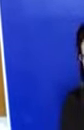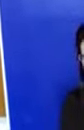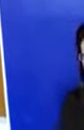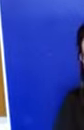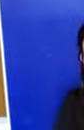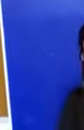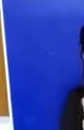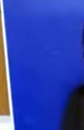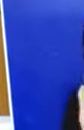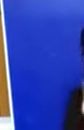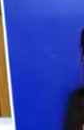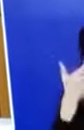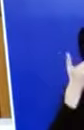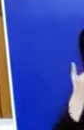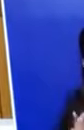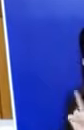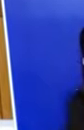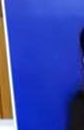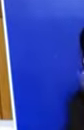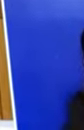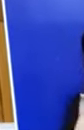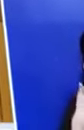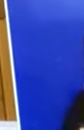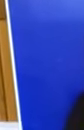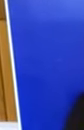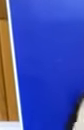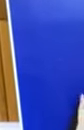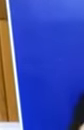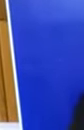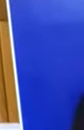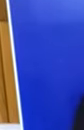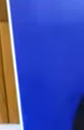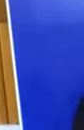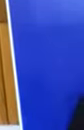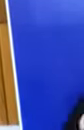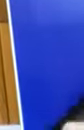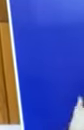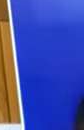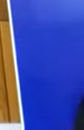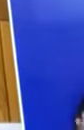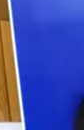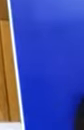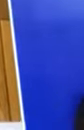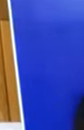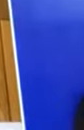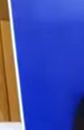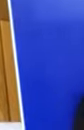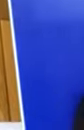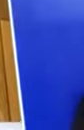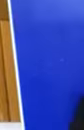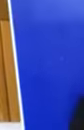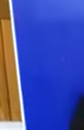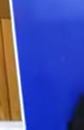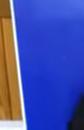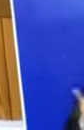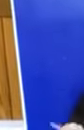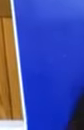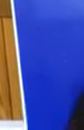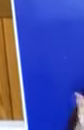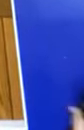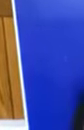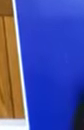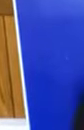หรือปล่อยปละเลยให้มีบ่อนการพนันในที่หรือไม่ซึ่งอันนี้ผมให้นโยบายไปแล้วว่าหากตรวจสอบพบแล้วมีความเกี่ยวข้องจริงต้อง